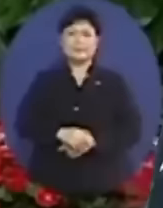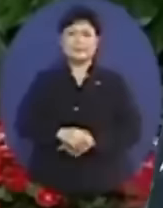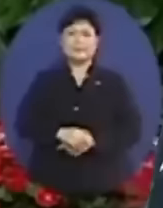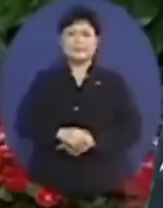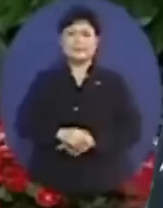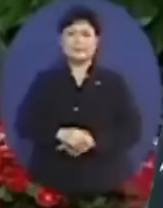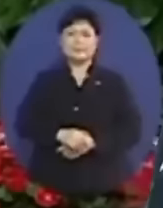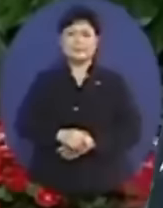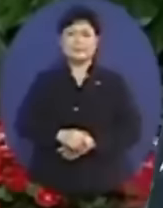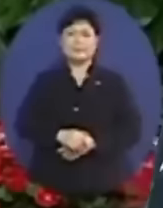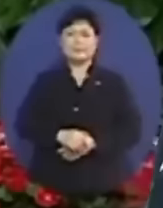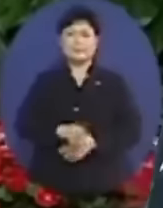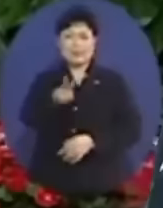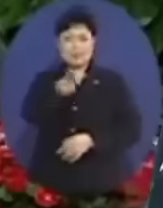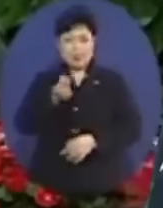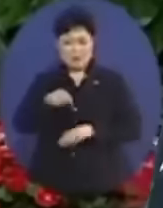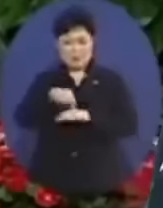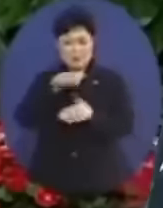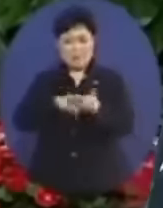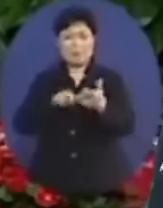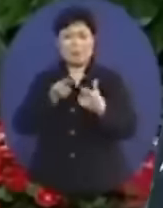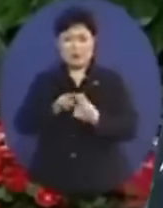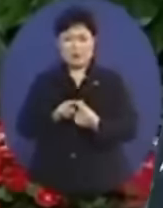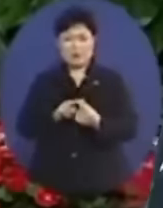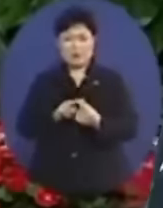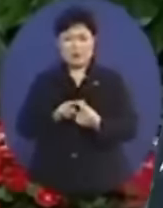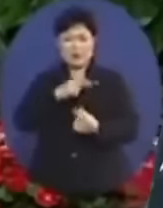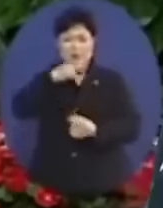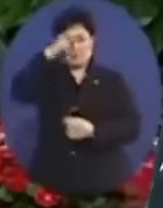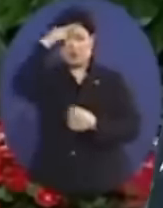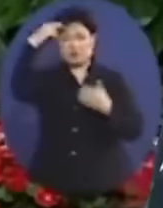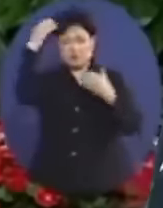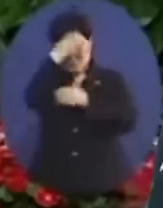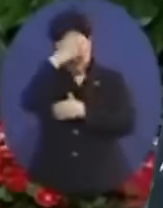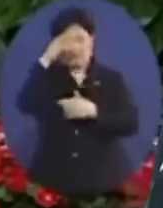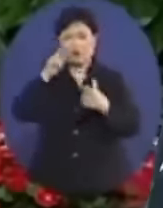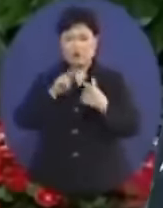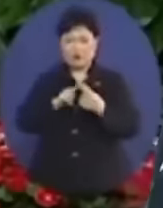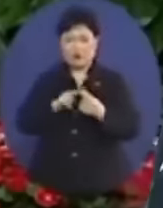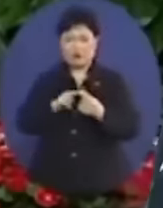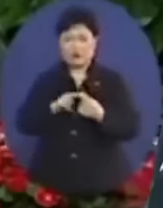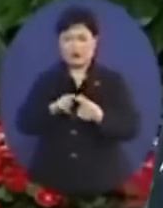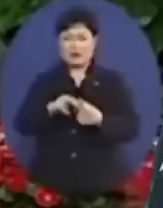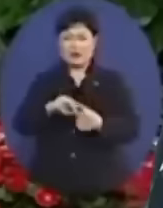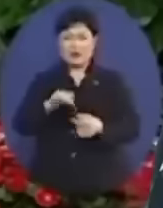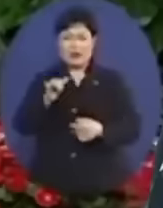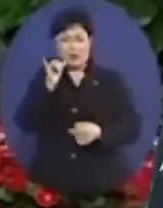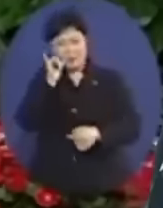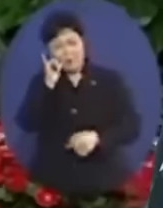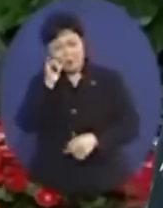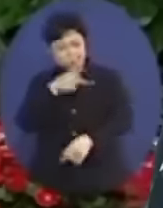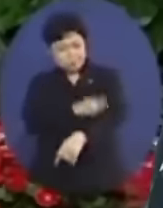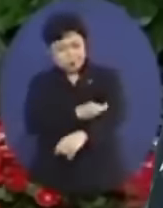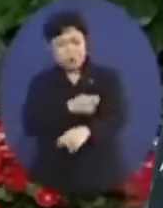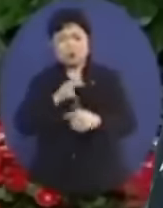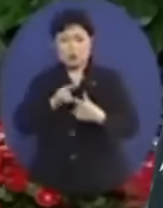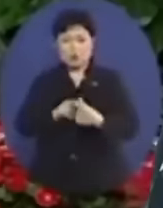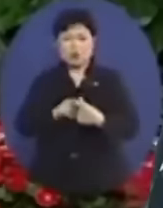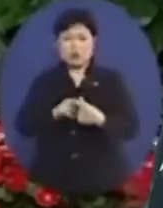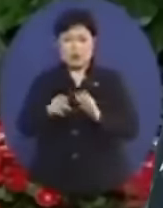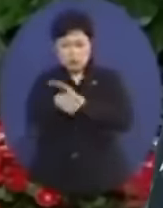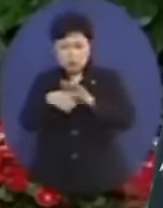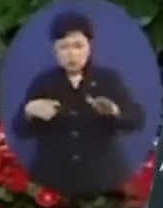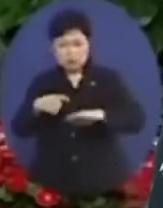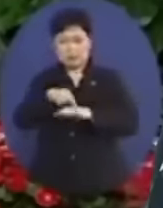아니라 미워하는 마음 술취하는 것 아편 중독 절하는